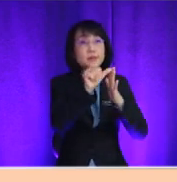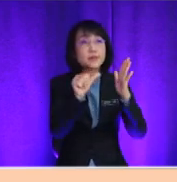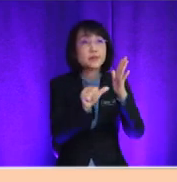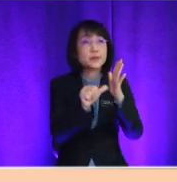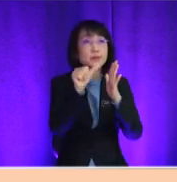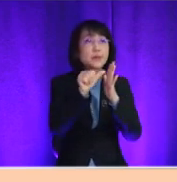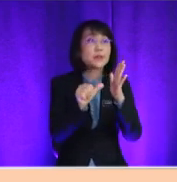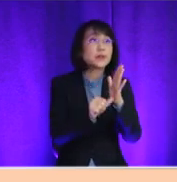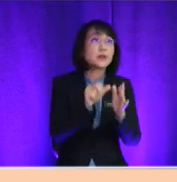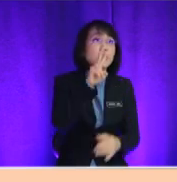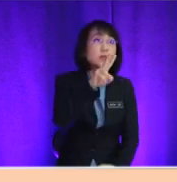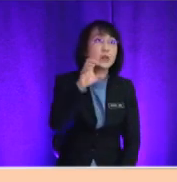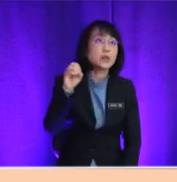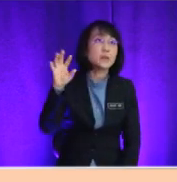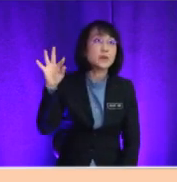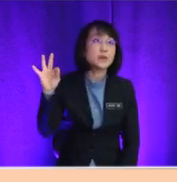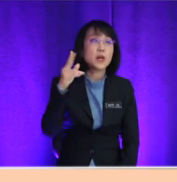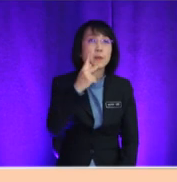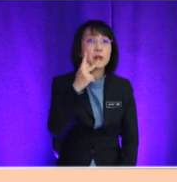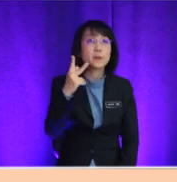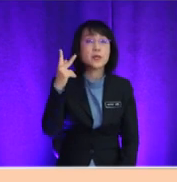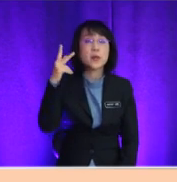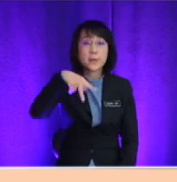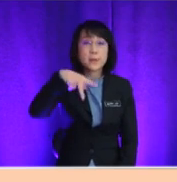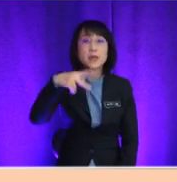2009 ppgm 2009